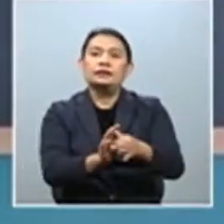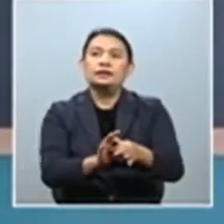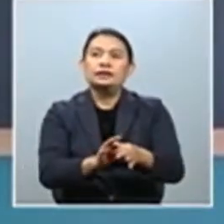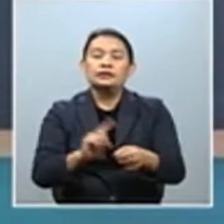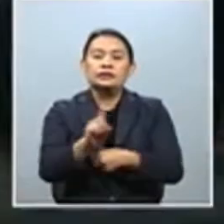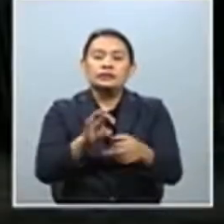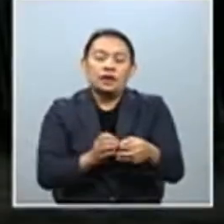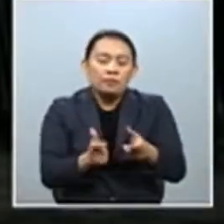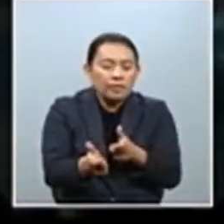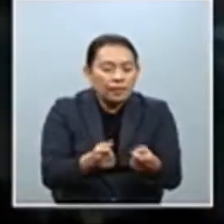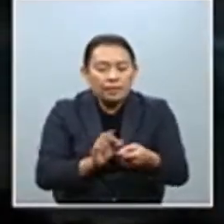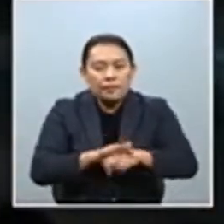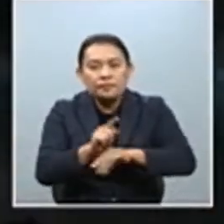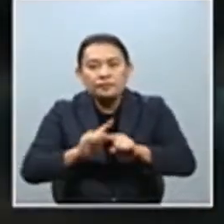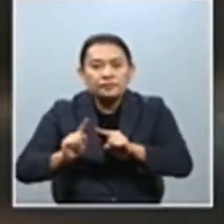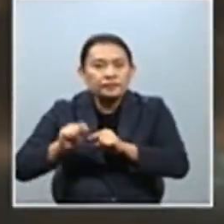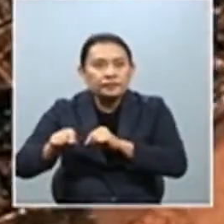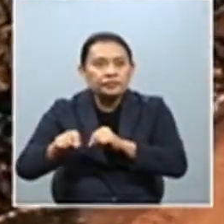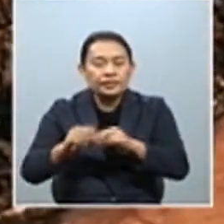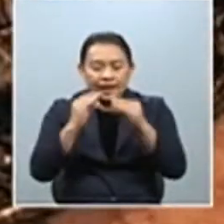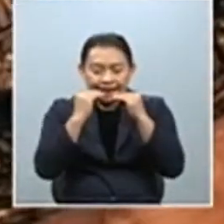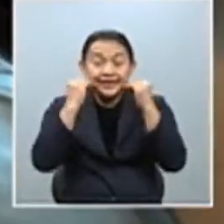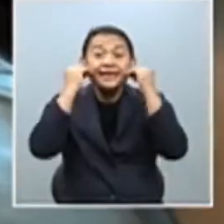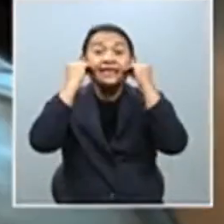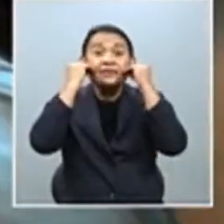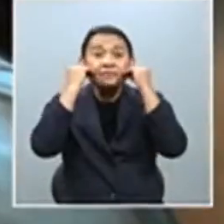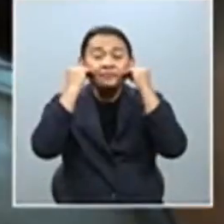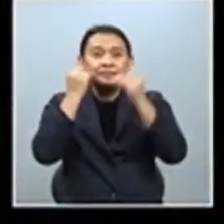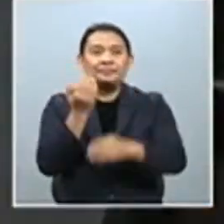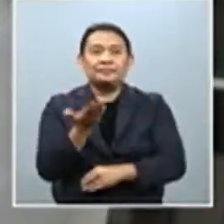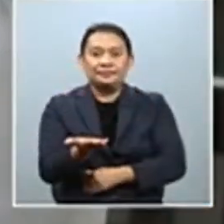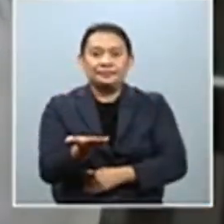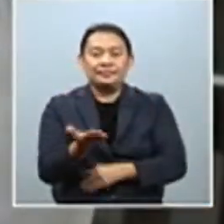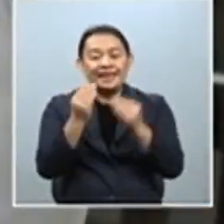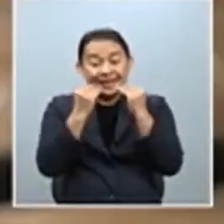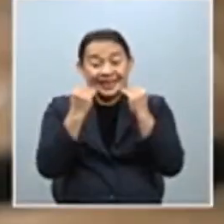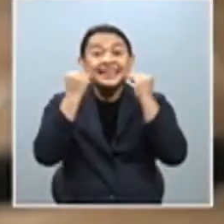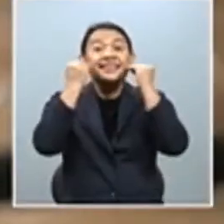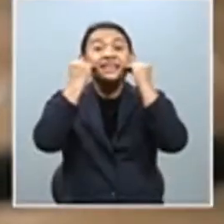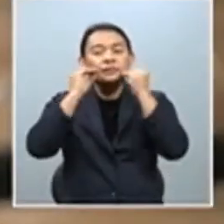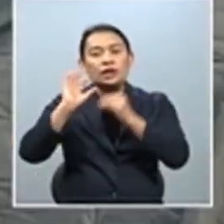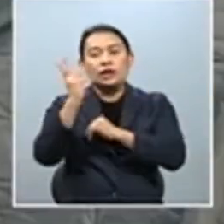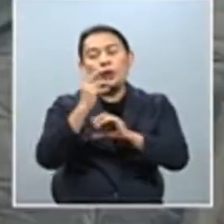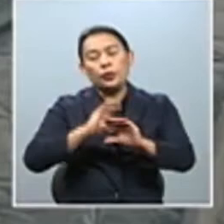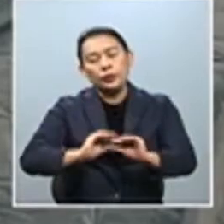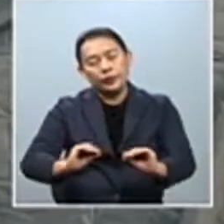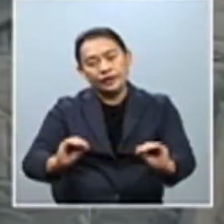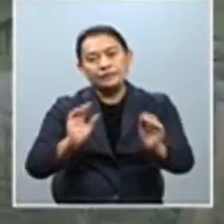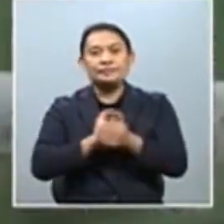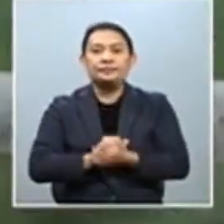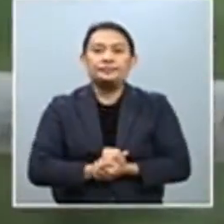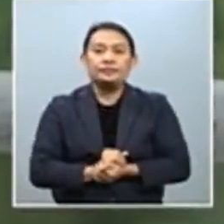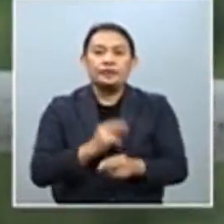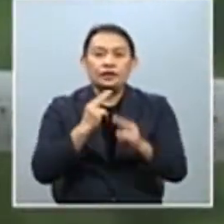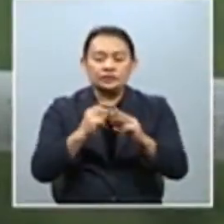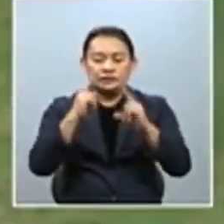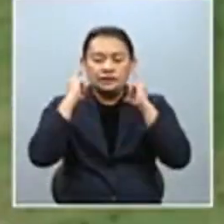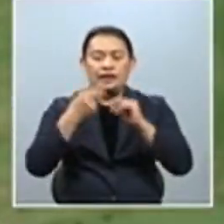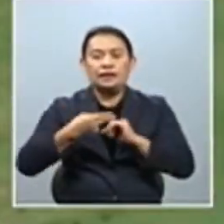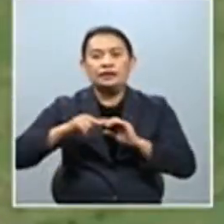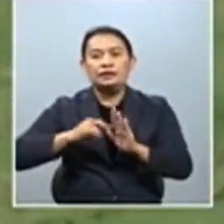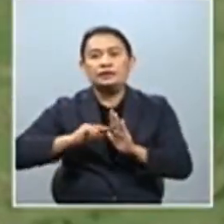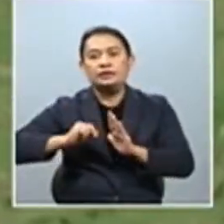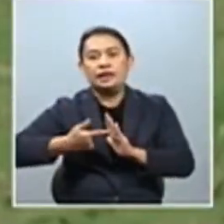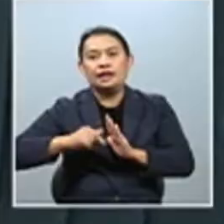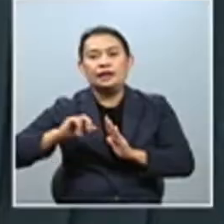ไลน์และรอยยิ้มละลายใจอย่าง Love O2O ยิ้มนี้โลกละลาย นำแสดงโดยซุปตาดังยังหยางและเจิ่ง